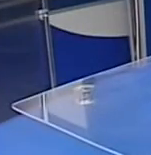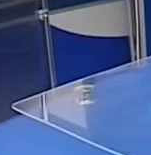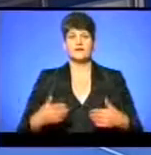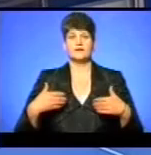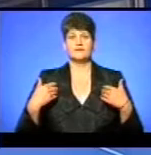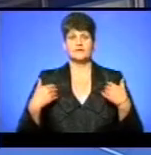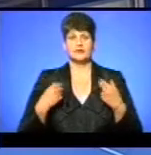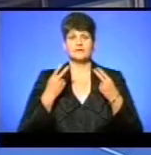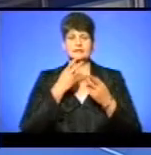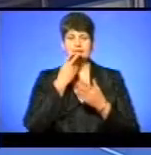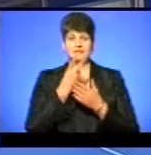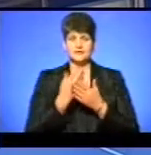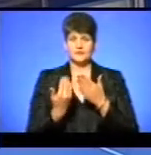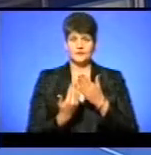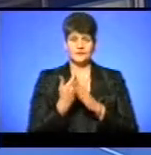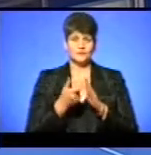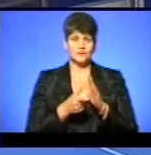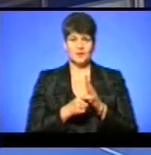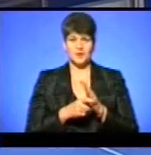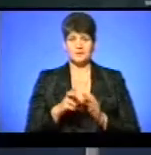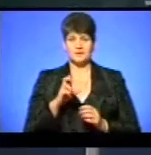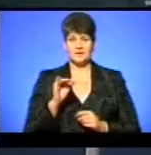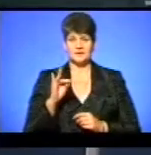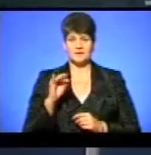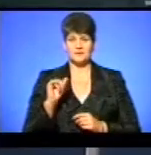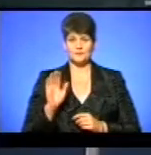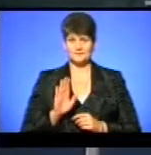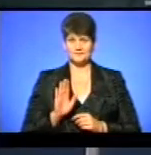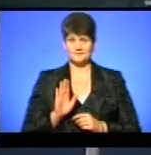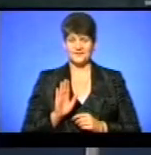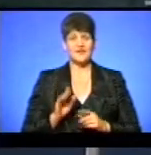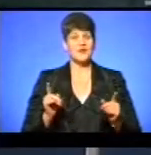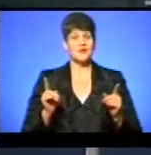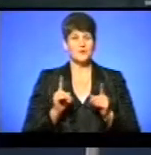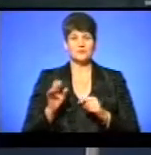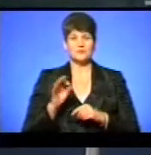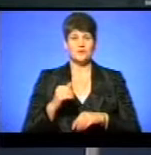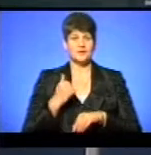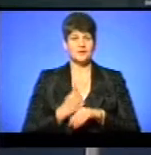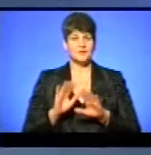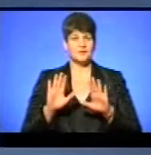Вітаю, ви дивитесь новини у студії Богдана Сарабун. Коротко про головні події.